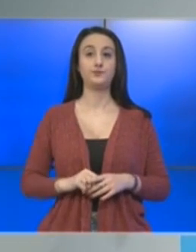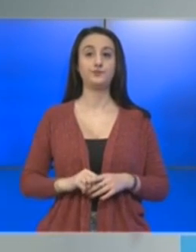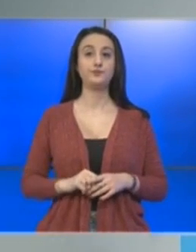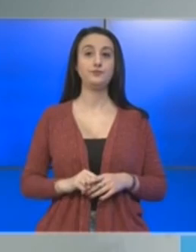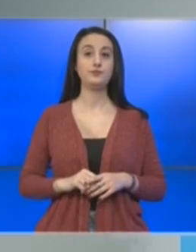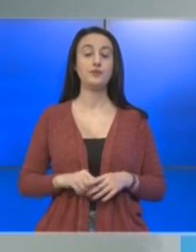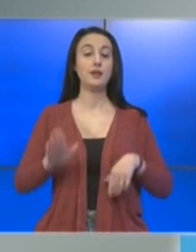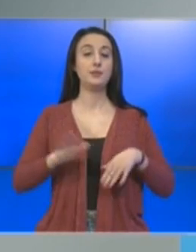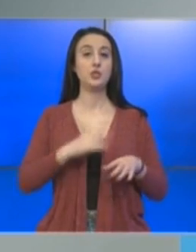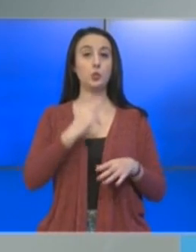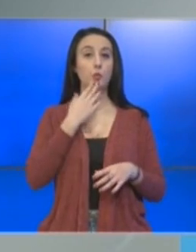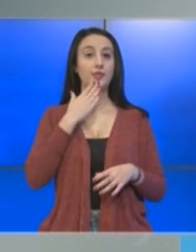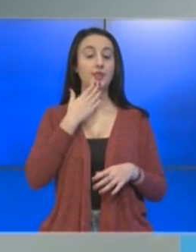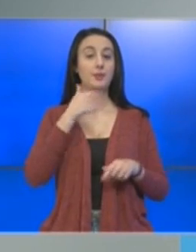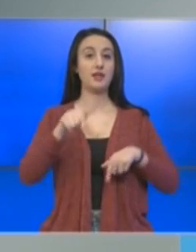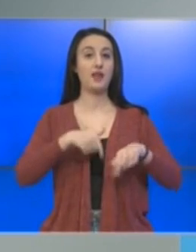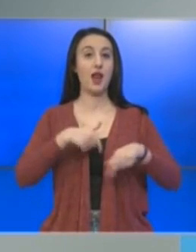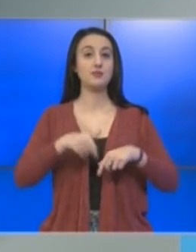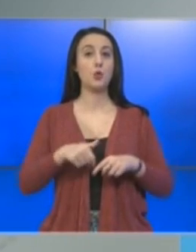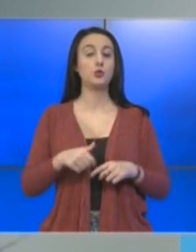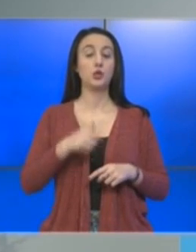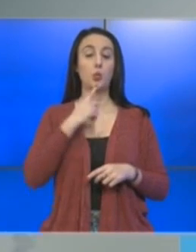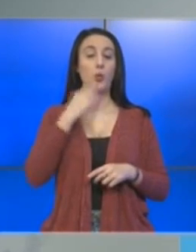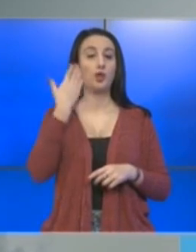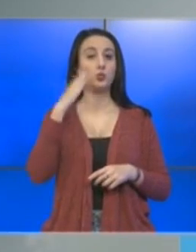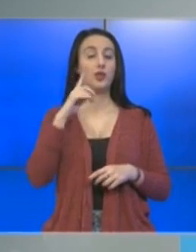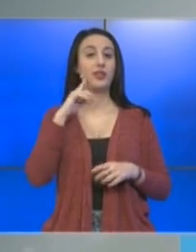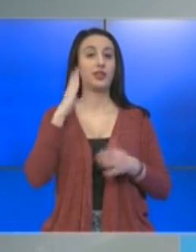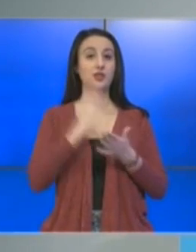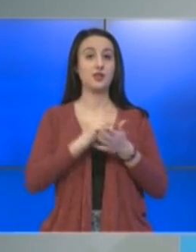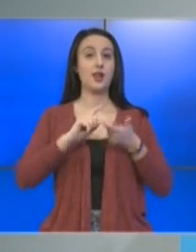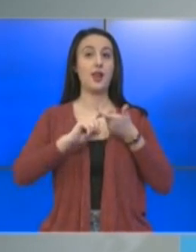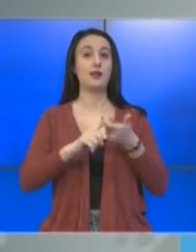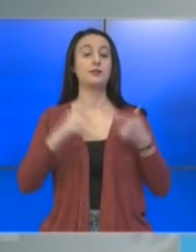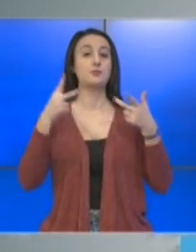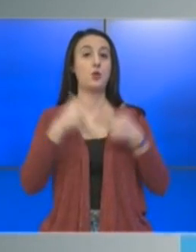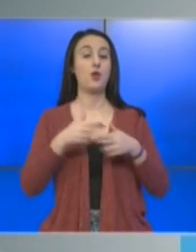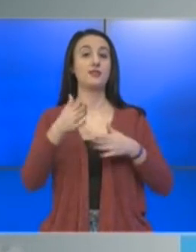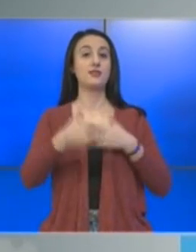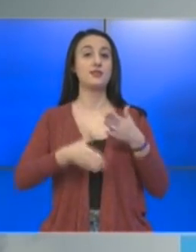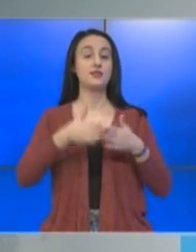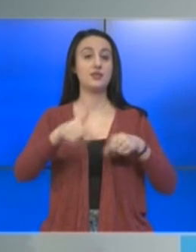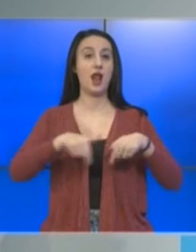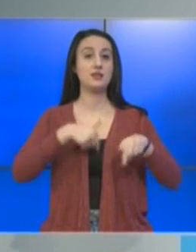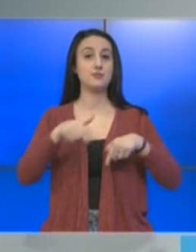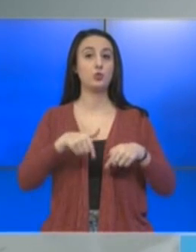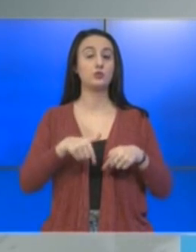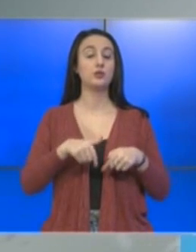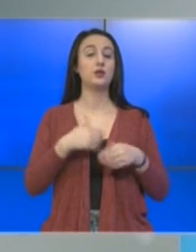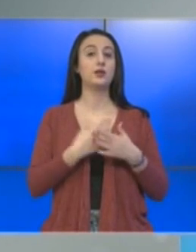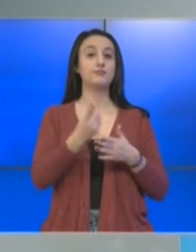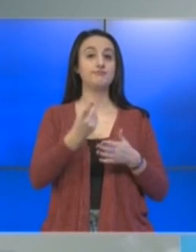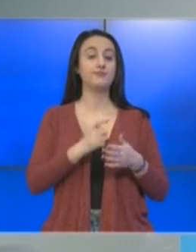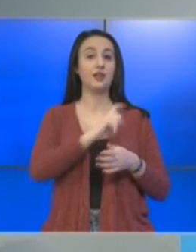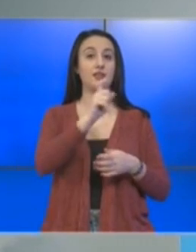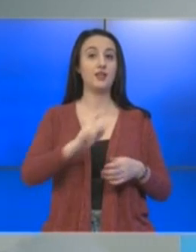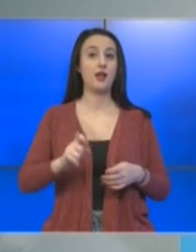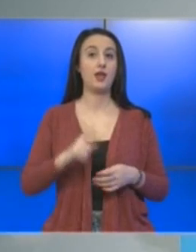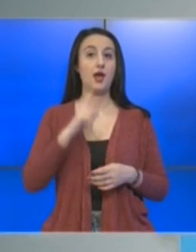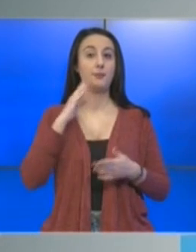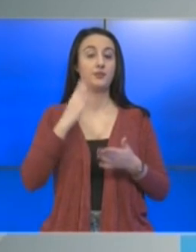Totodată, ministrul interimar al transporturilor nu exclude o decizie legată de restricționarea transportului terestru spre și dinspre Italia. Am